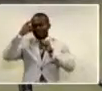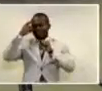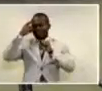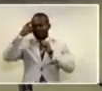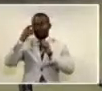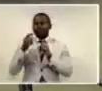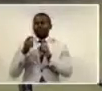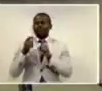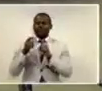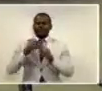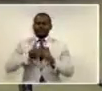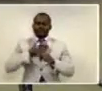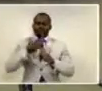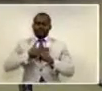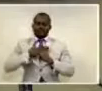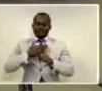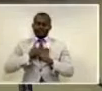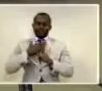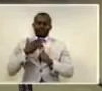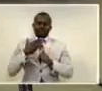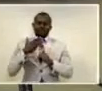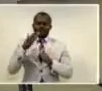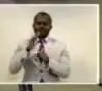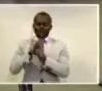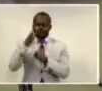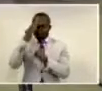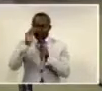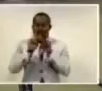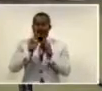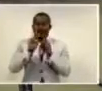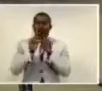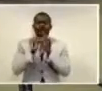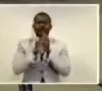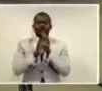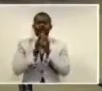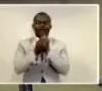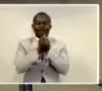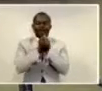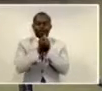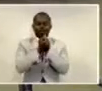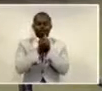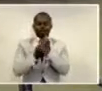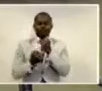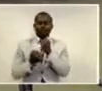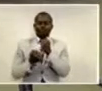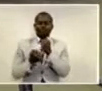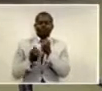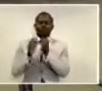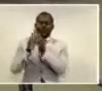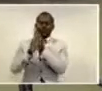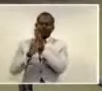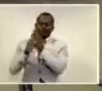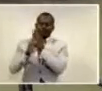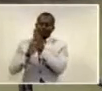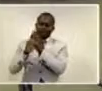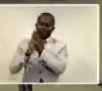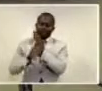Rutsiro bakugaragarije kuko bagaragaje ko ntacyabatera ubwoba bagufite